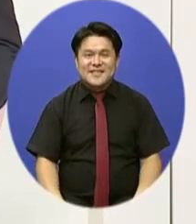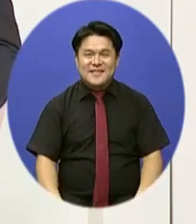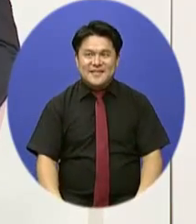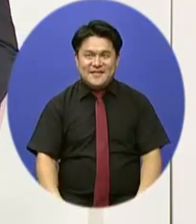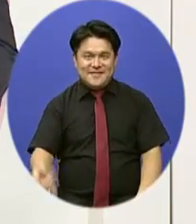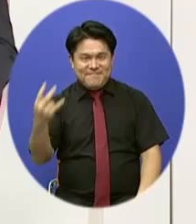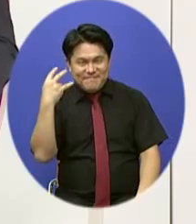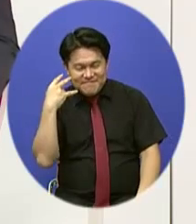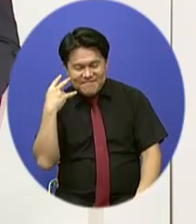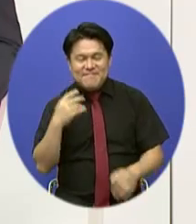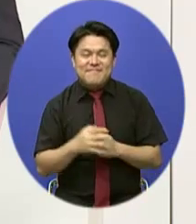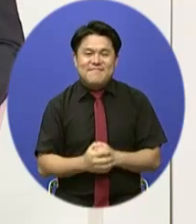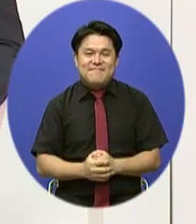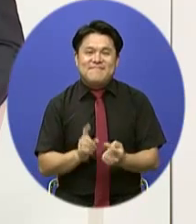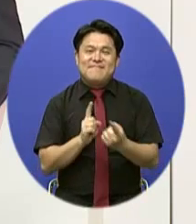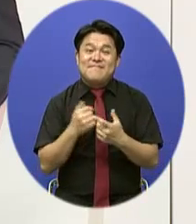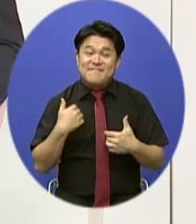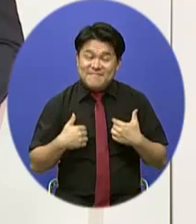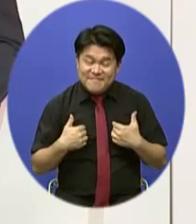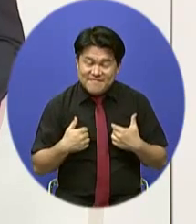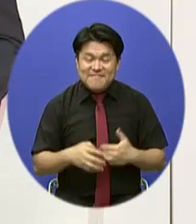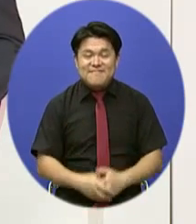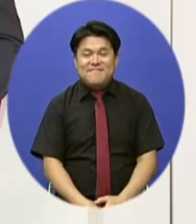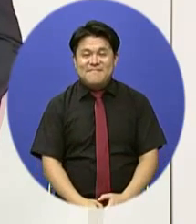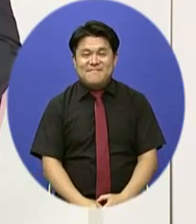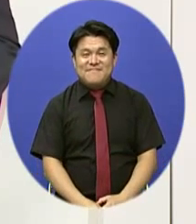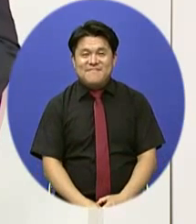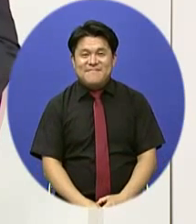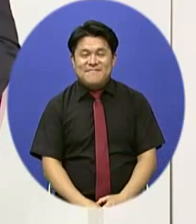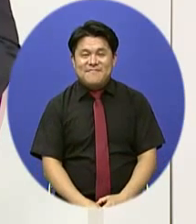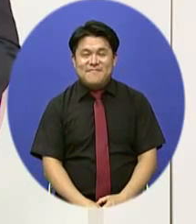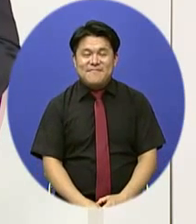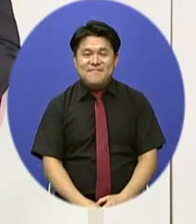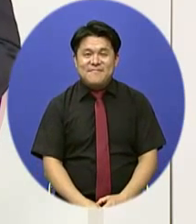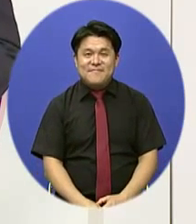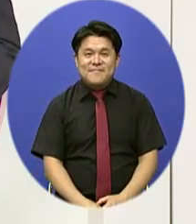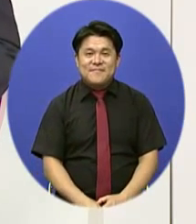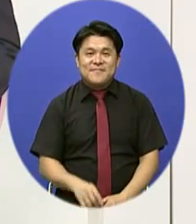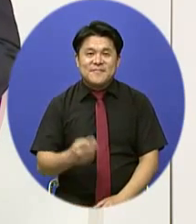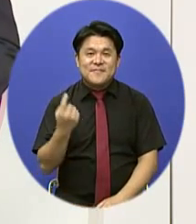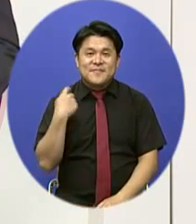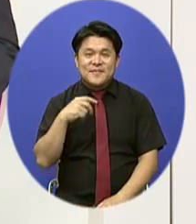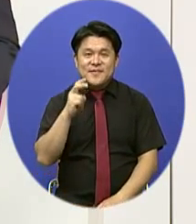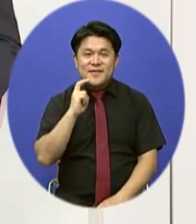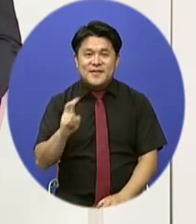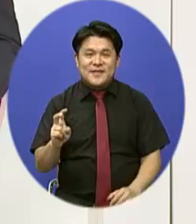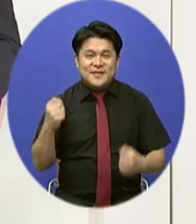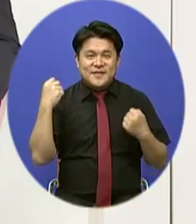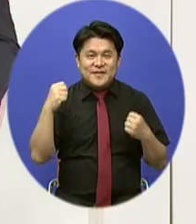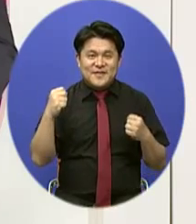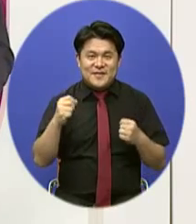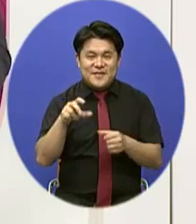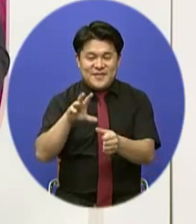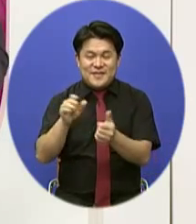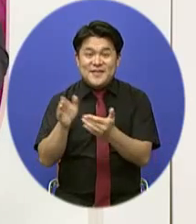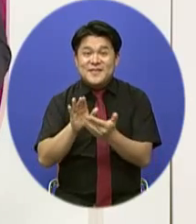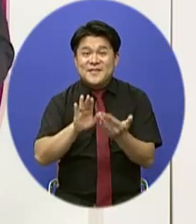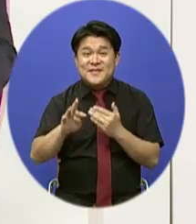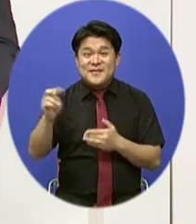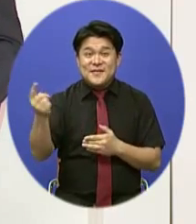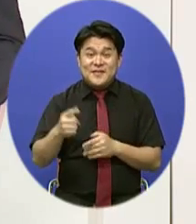예. 예. 반갑습니다. 예. 예. 예. 어제 가요 무대 녹화를 끝내고 돌아온 이효정 씨